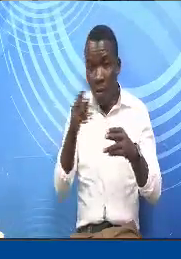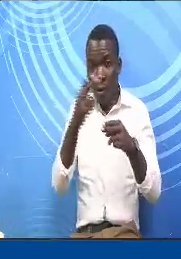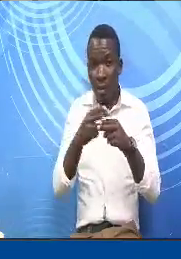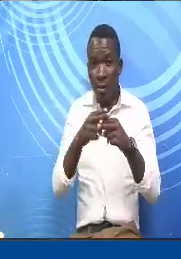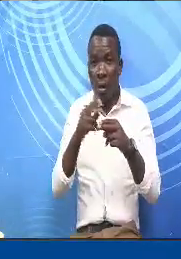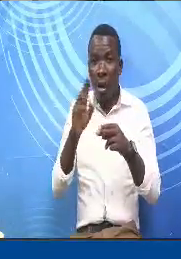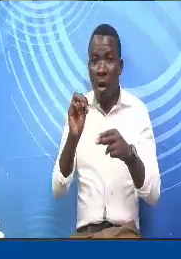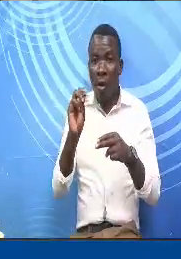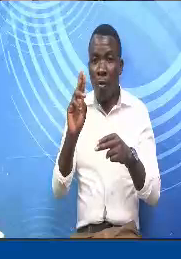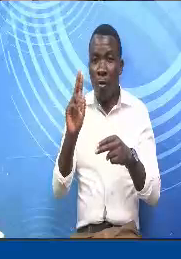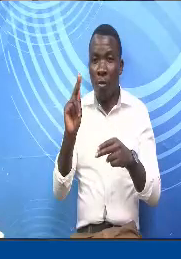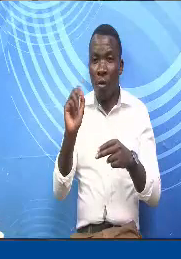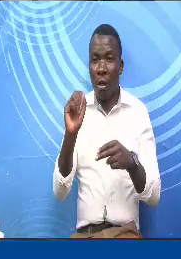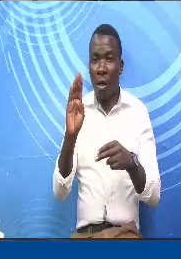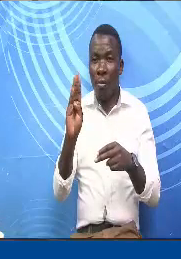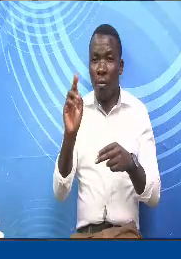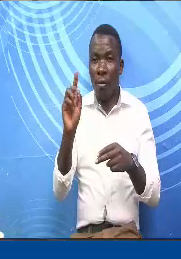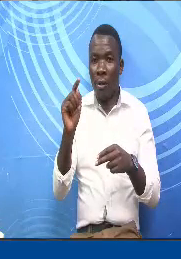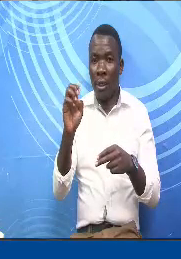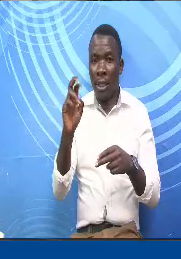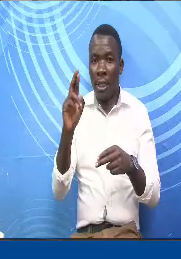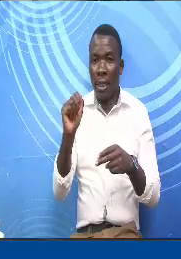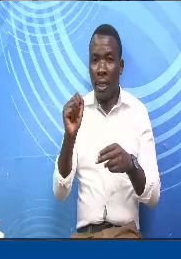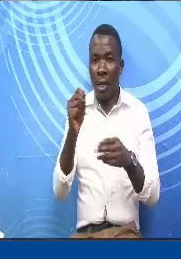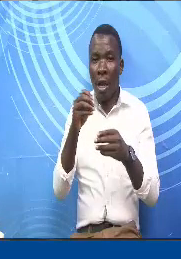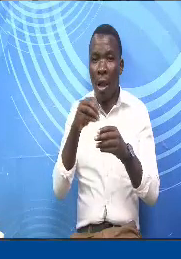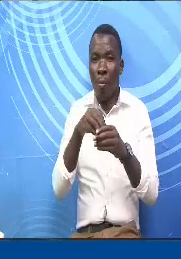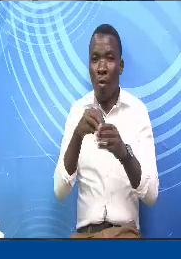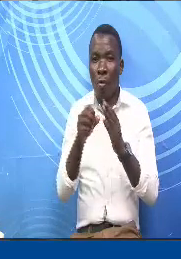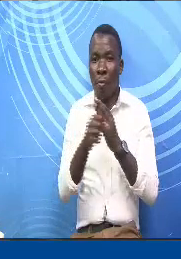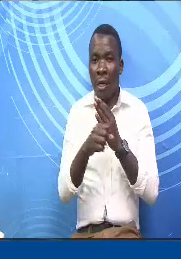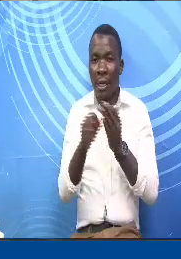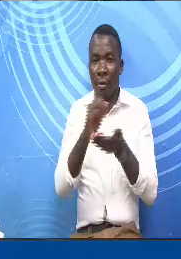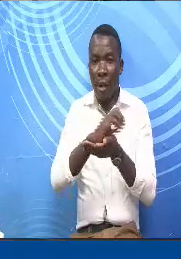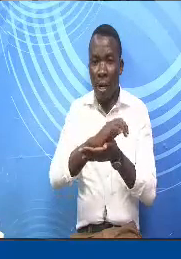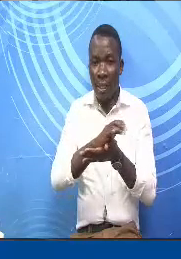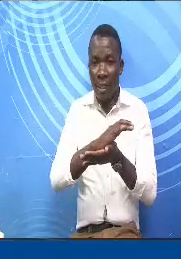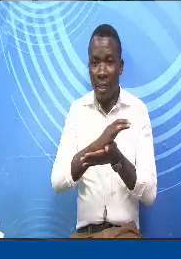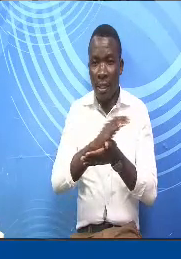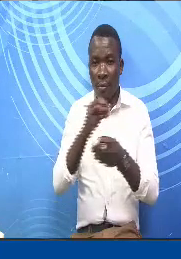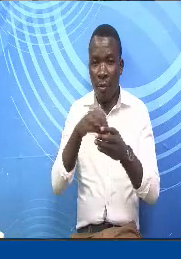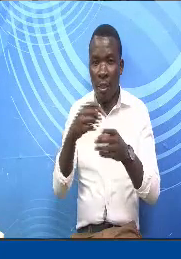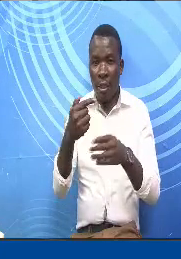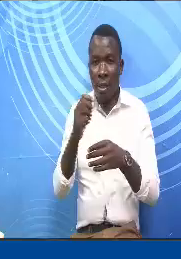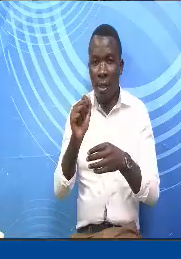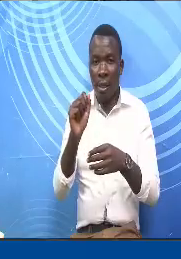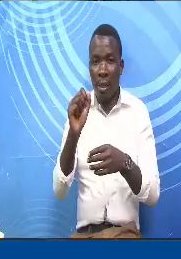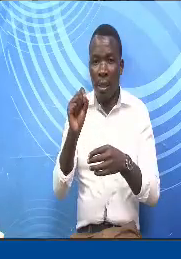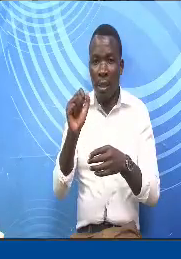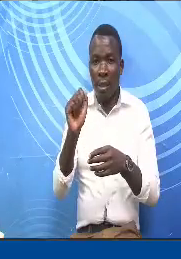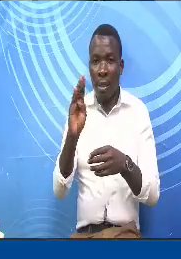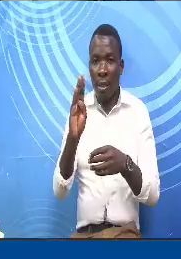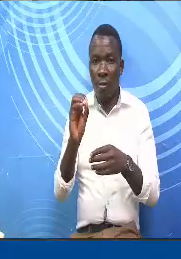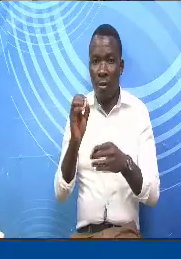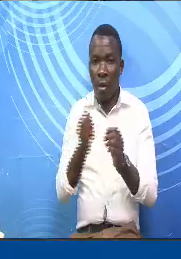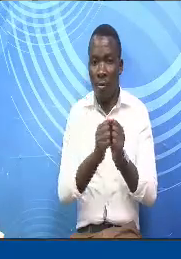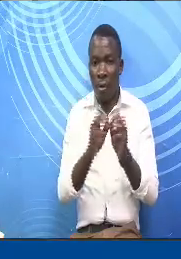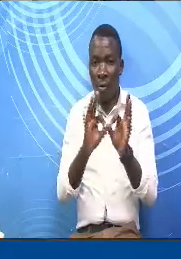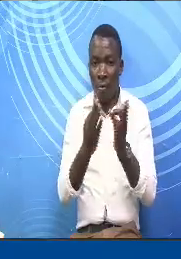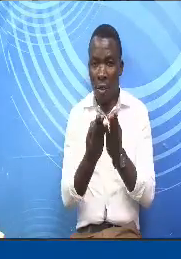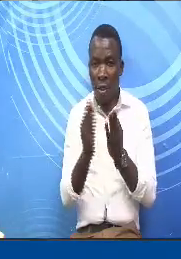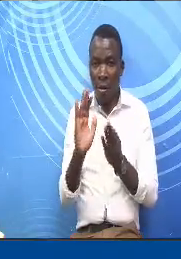ni mu kagari ka Nyamugari mu murenge wa Gatsata mu karere ka Gasabo we n'umuryango we barasaba ko barenganurwa nyuma